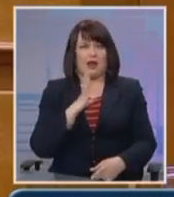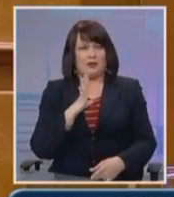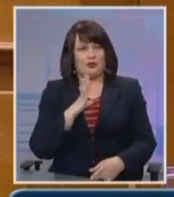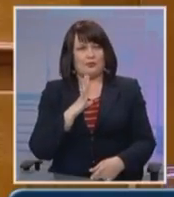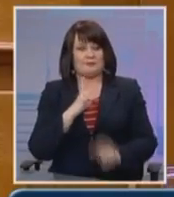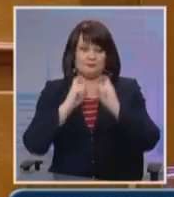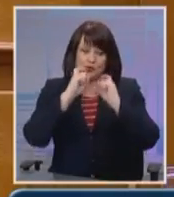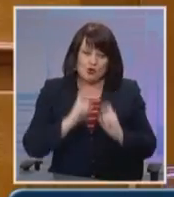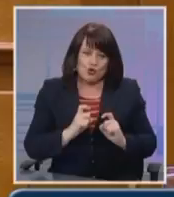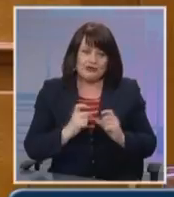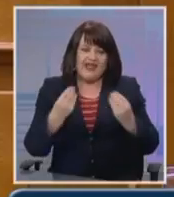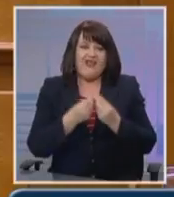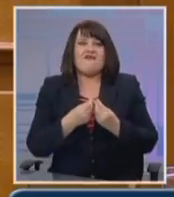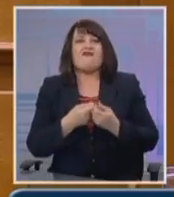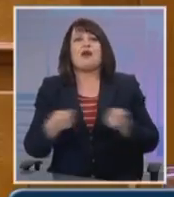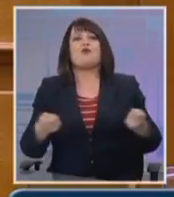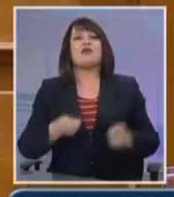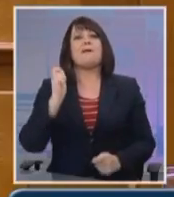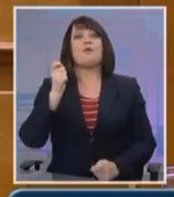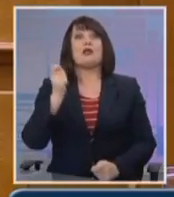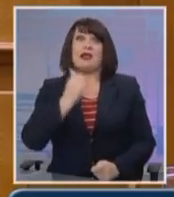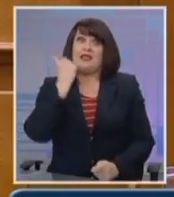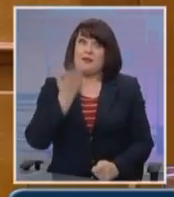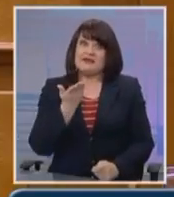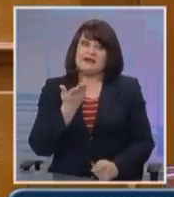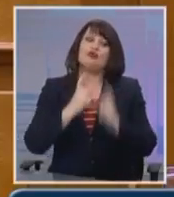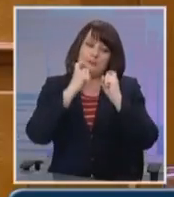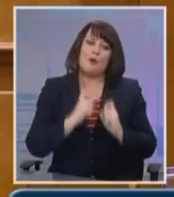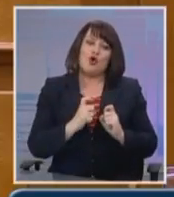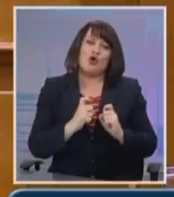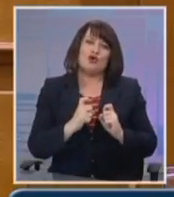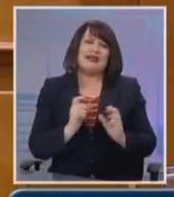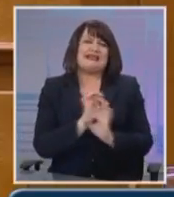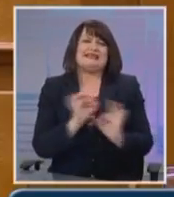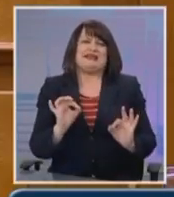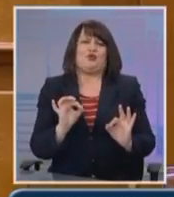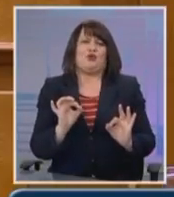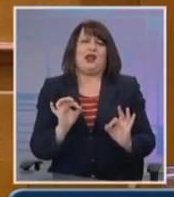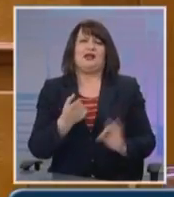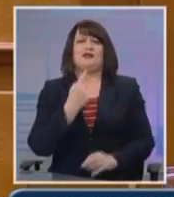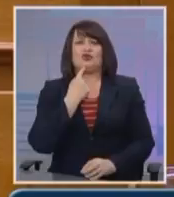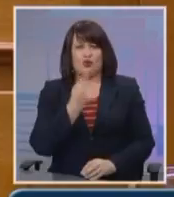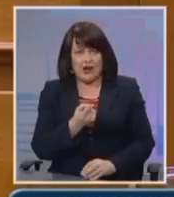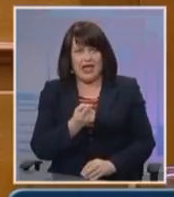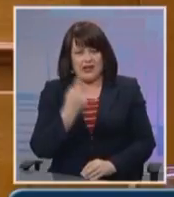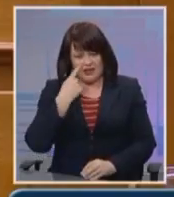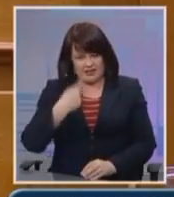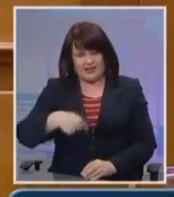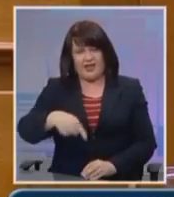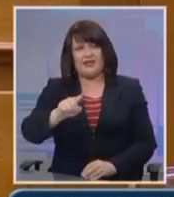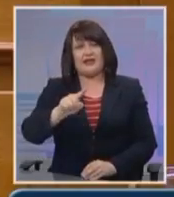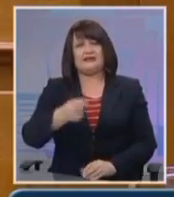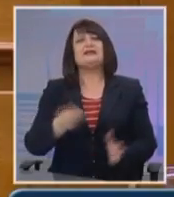υποχρεώνονται να εφαρμόσουν πολιτικές τις οποίες δεν πιστεύουν, είναι μαθηματικός βέβαιο ότι θα γίνουμε μάρτυρες μιας